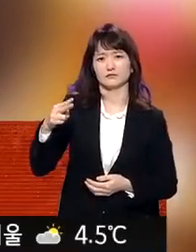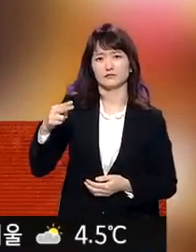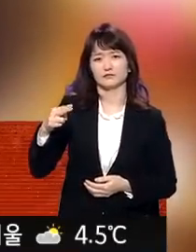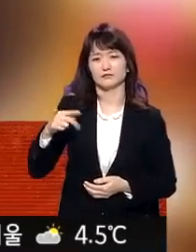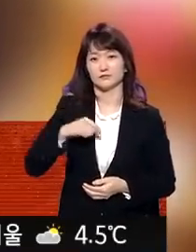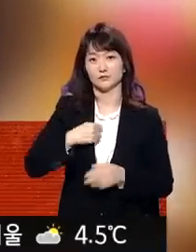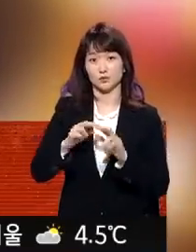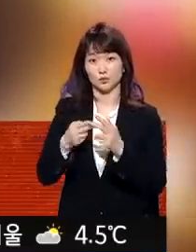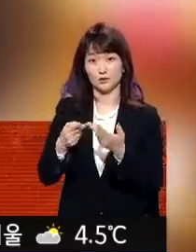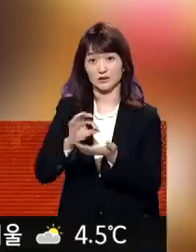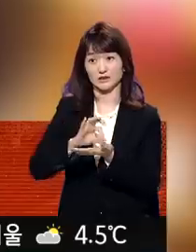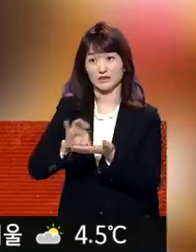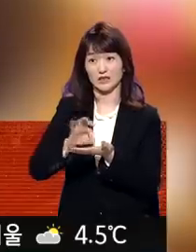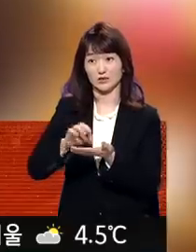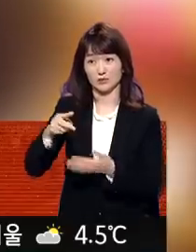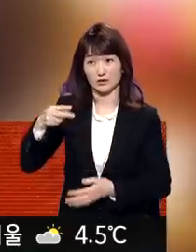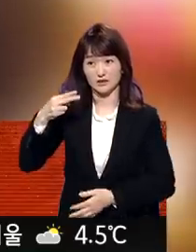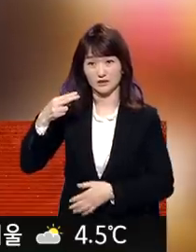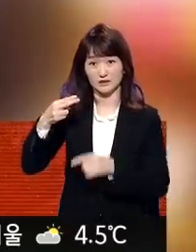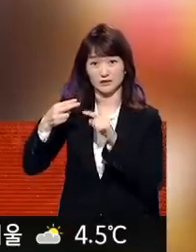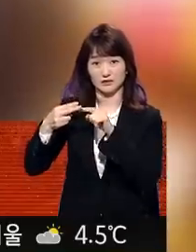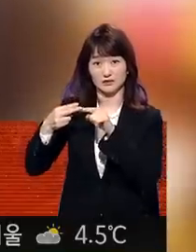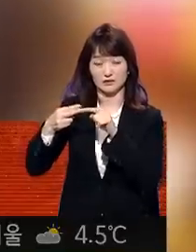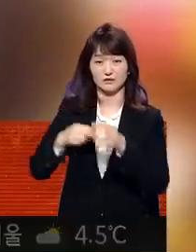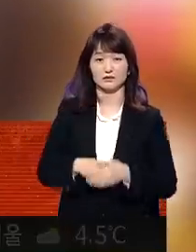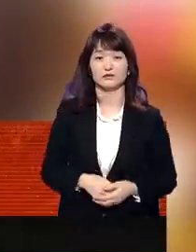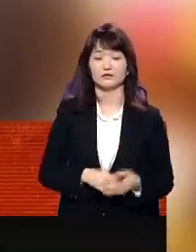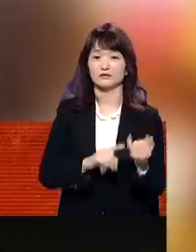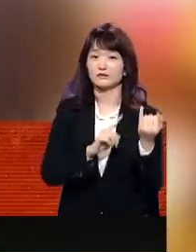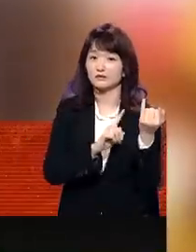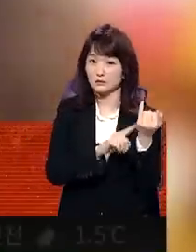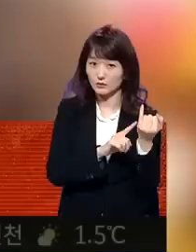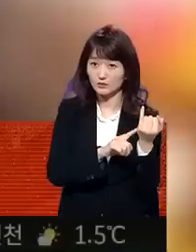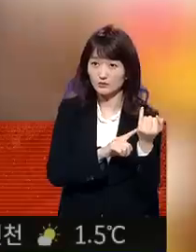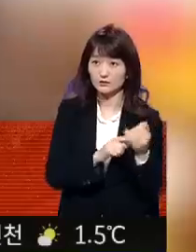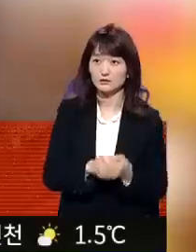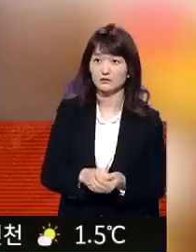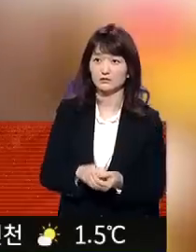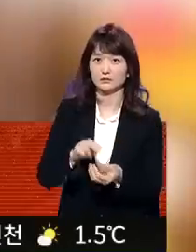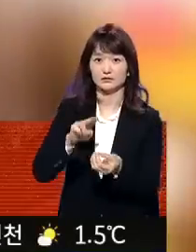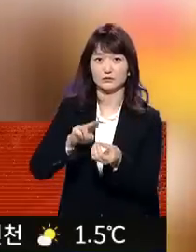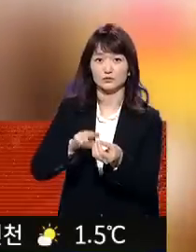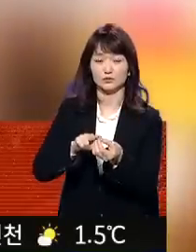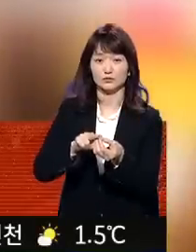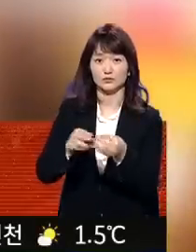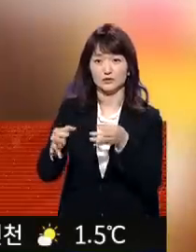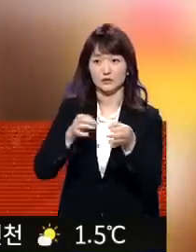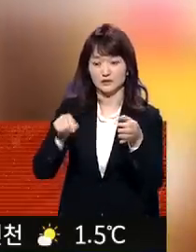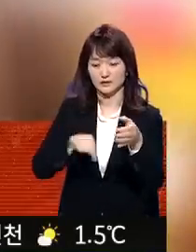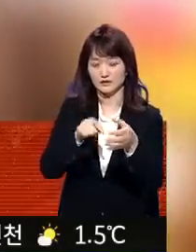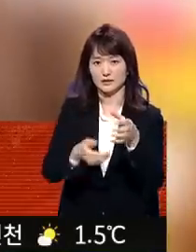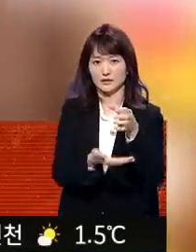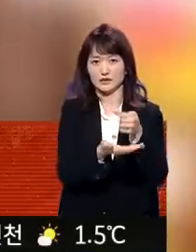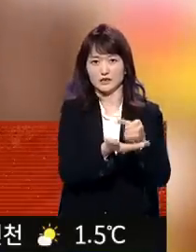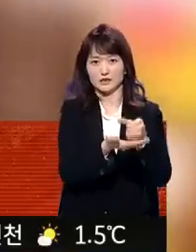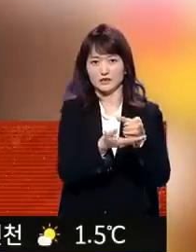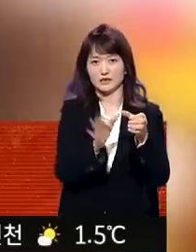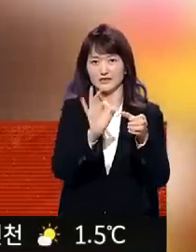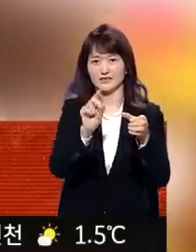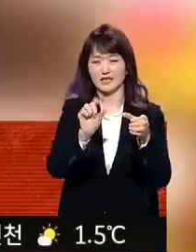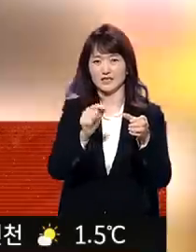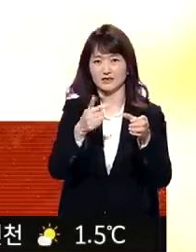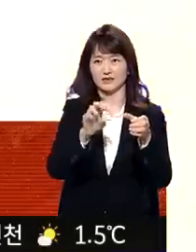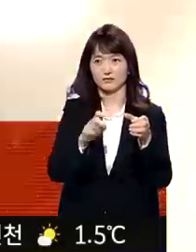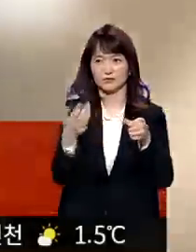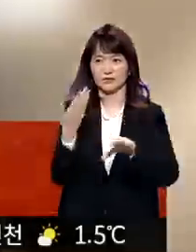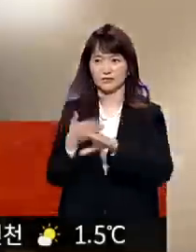저거 본인이 사용하던 젓가락이에요. 자, 이번에는 한 여성이 초밥집에 있는 양념통에 다른 양념을 또